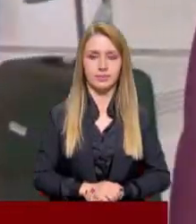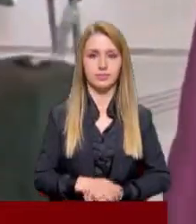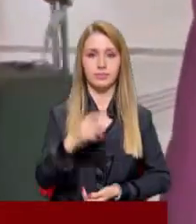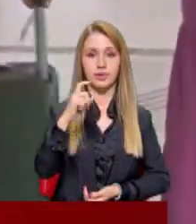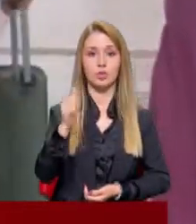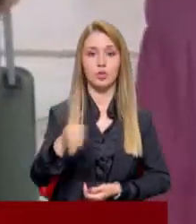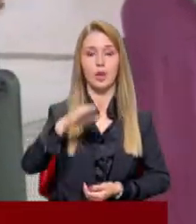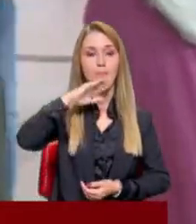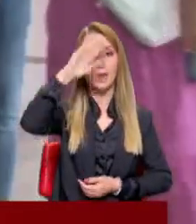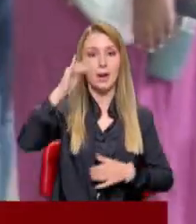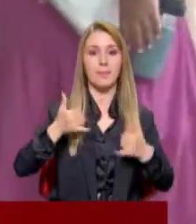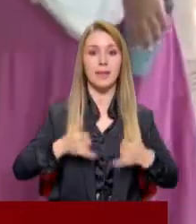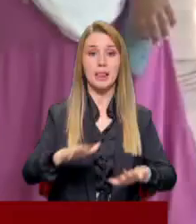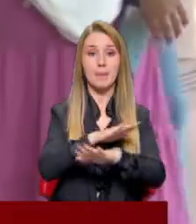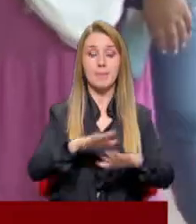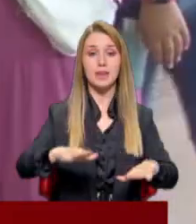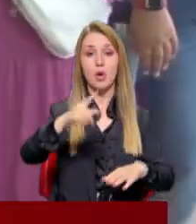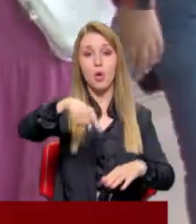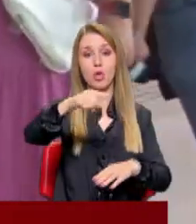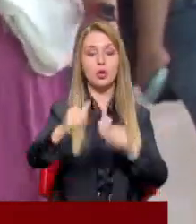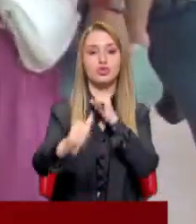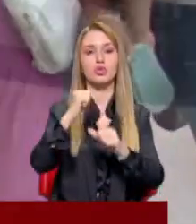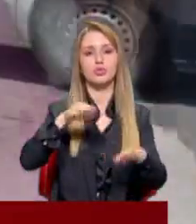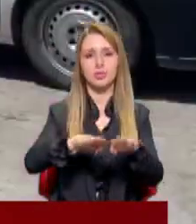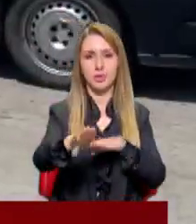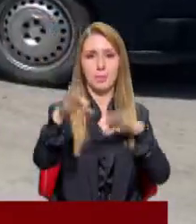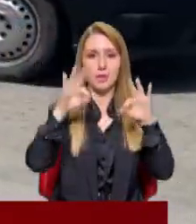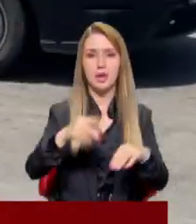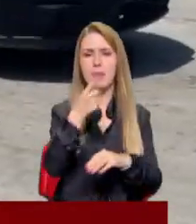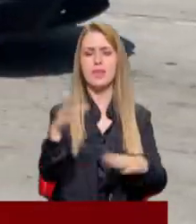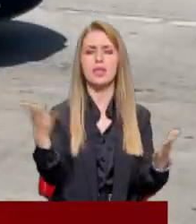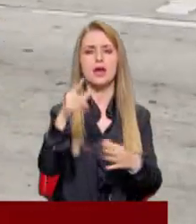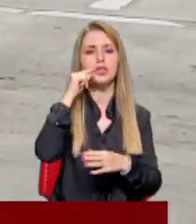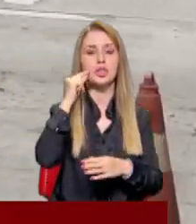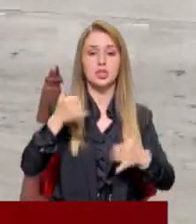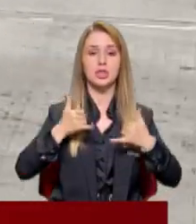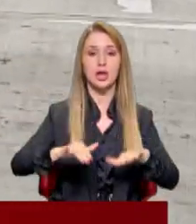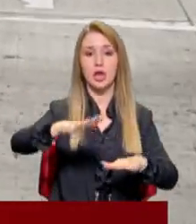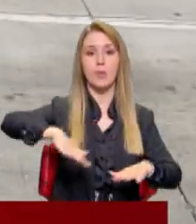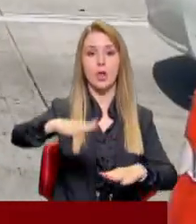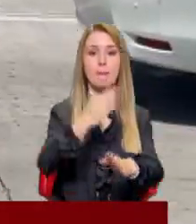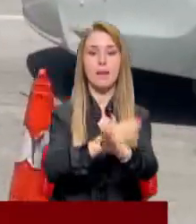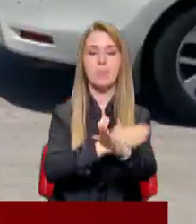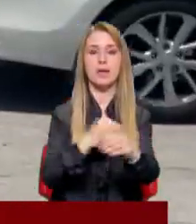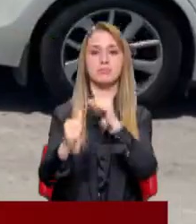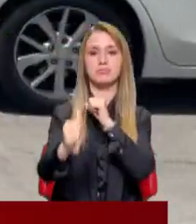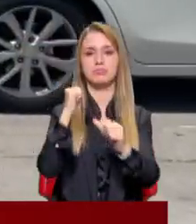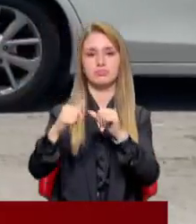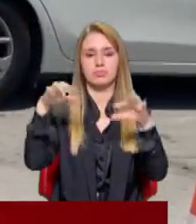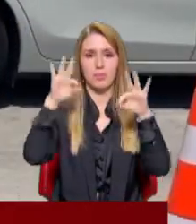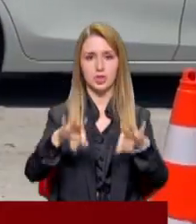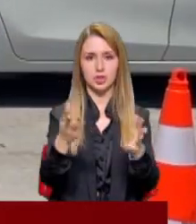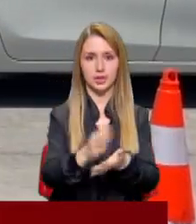9 günlük Bayram tatili sona erdi tatilcilerin Dönüş trafiği başladı binlerce kişi tatil bölgeleri ve memleketlerinden yaşadıkları